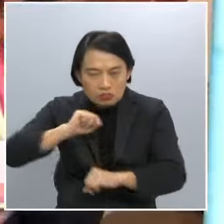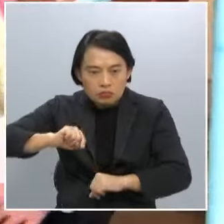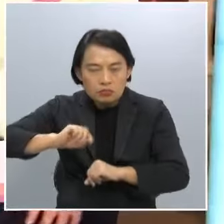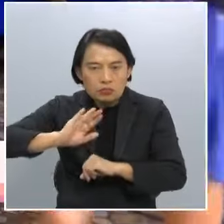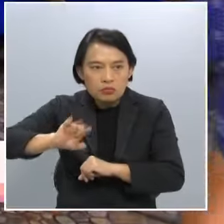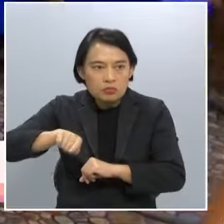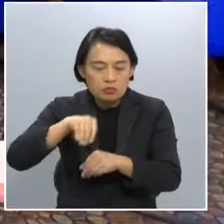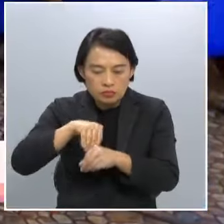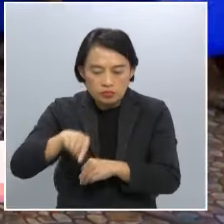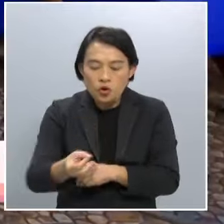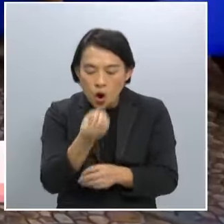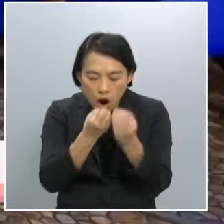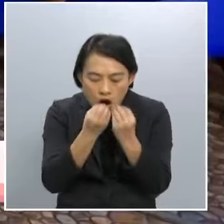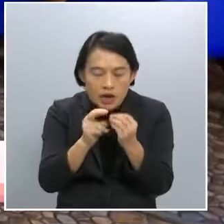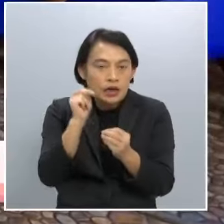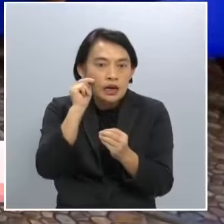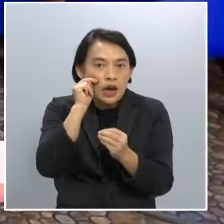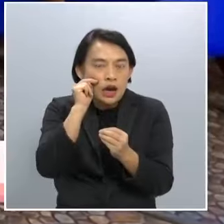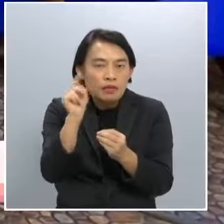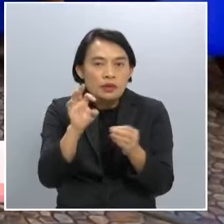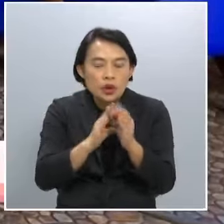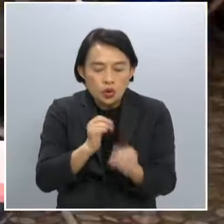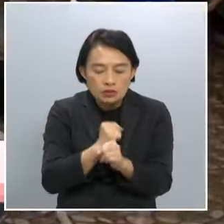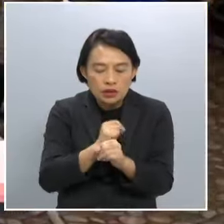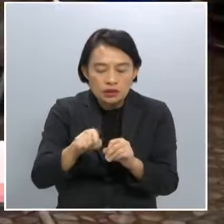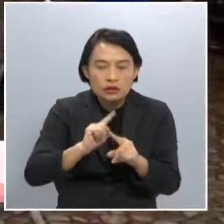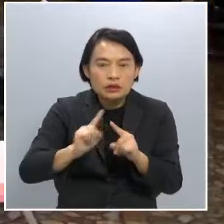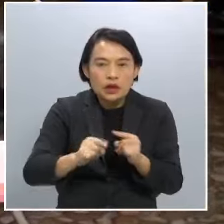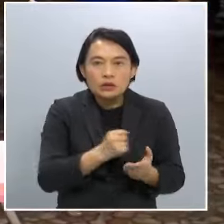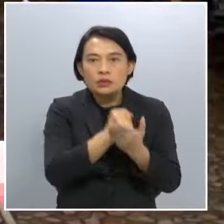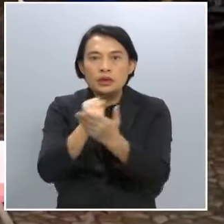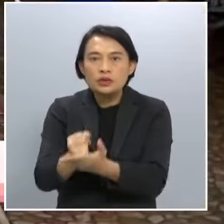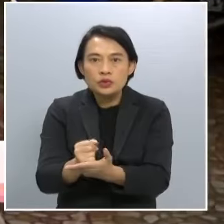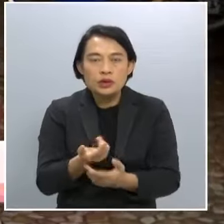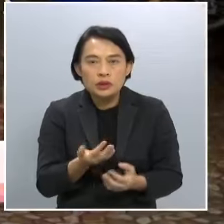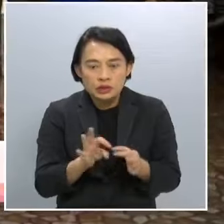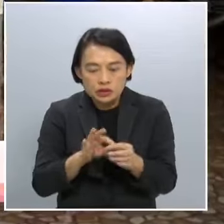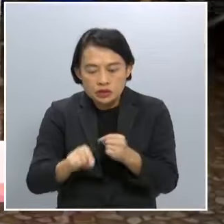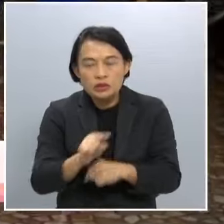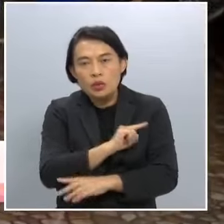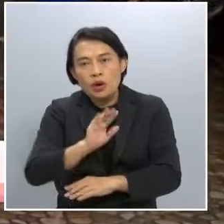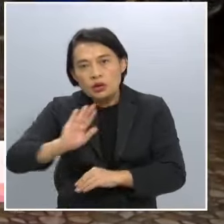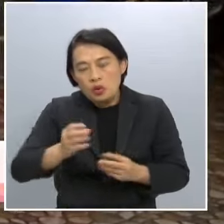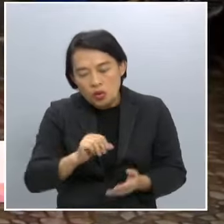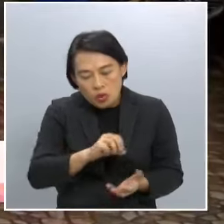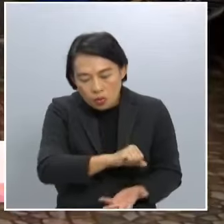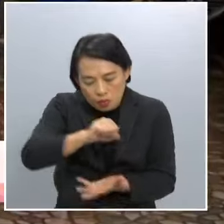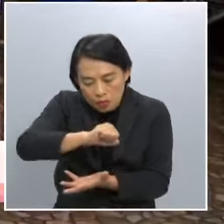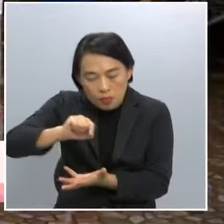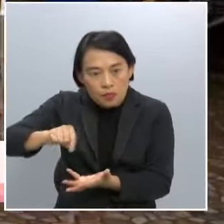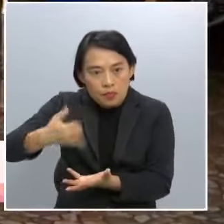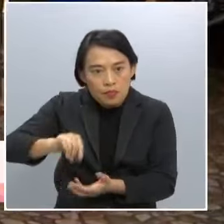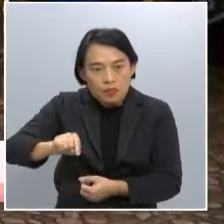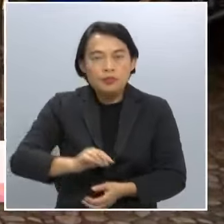ศัยอาหารแล้วก็น้ำดื่มจากทางเจ้าหน้าที่นะครับลำเลียงเข้ามาให้แต่ละวันก็คือทางแม่สถิตบอกว่านะ